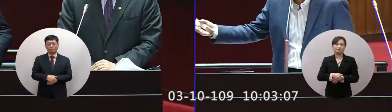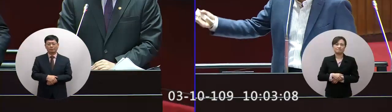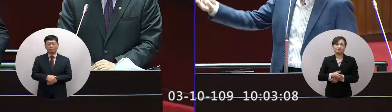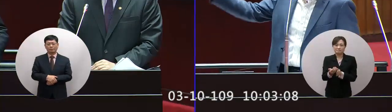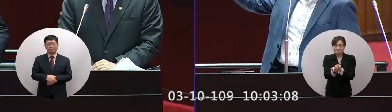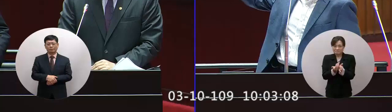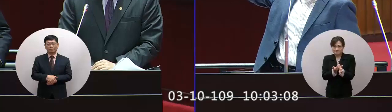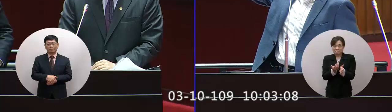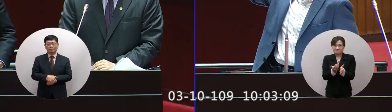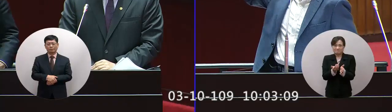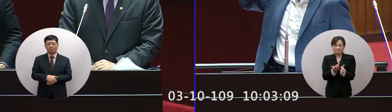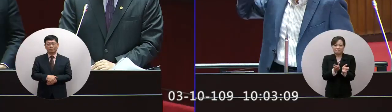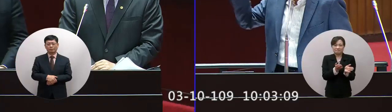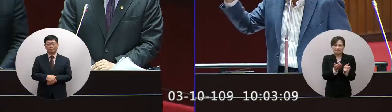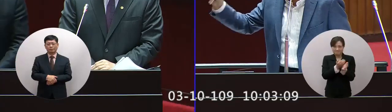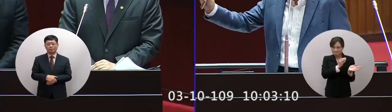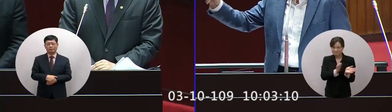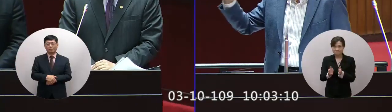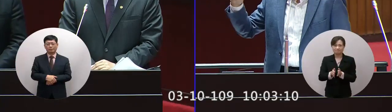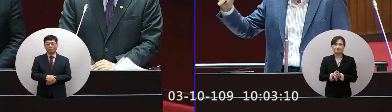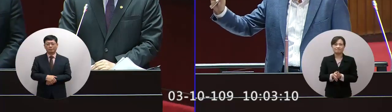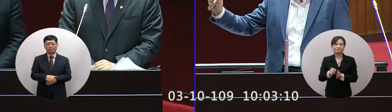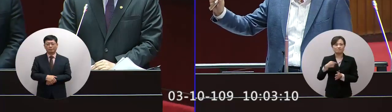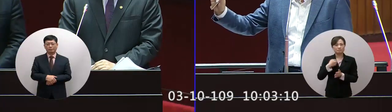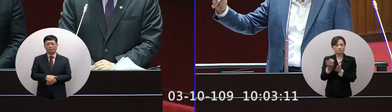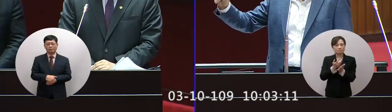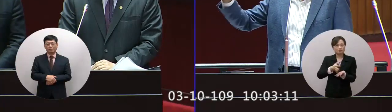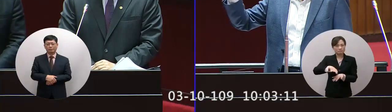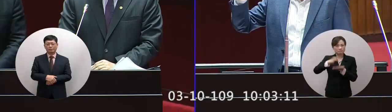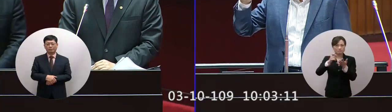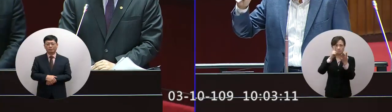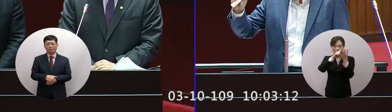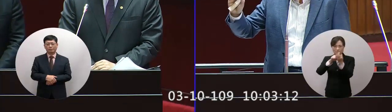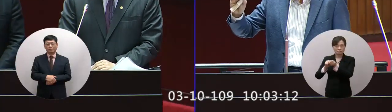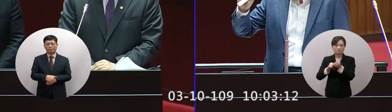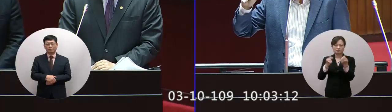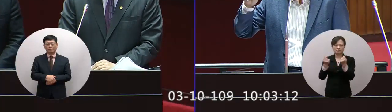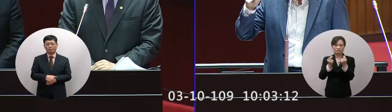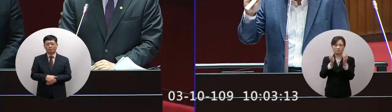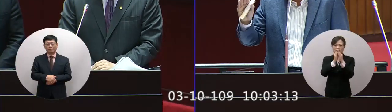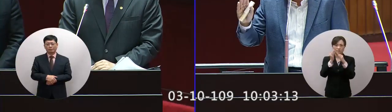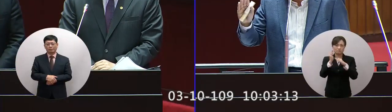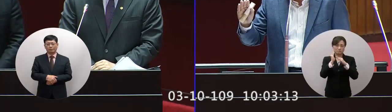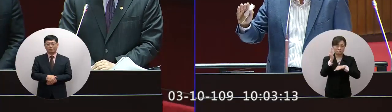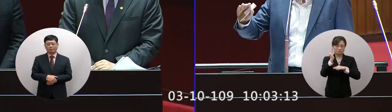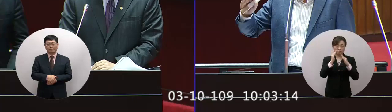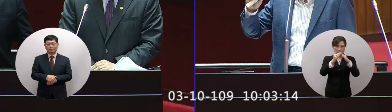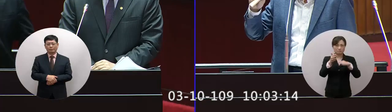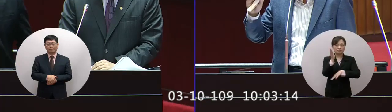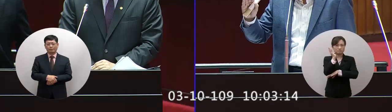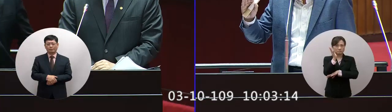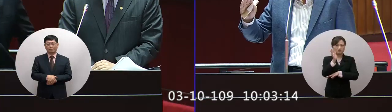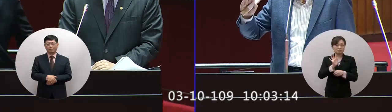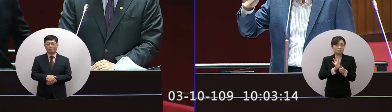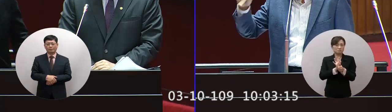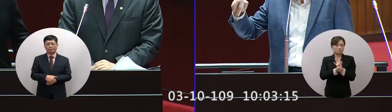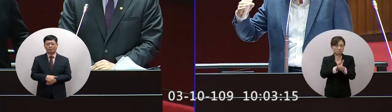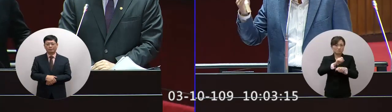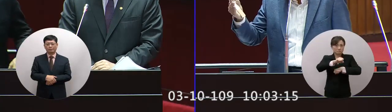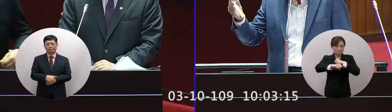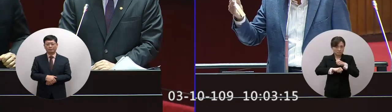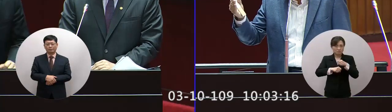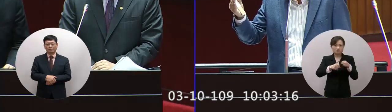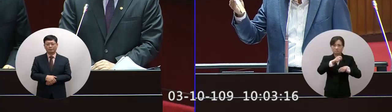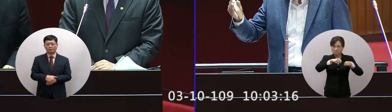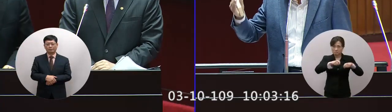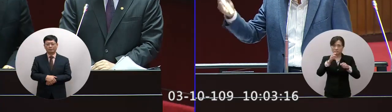超前了，我刚刚跟你讲的所有的你中央的包括桃园市政府地方推动的以及民间在做